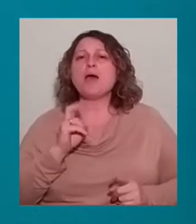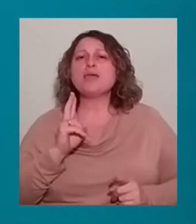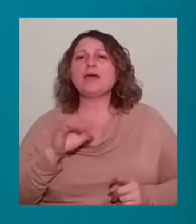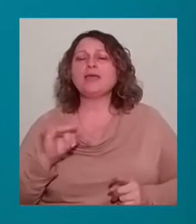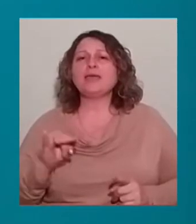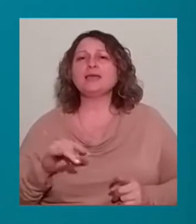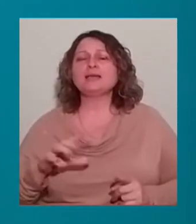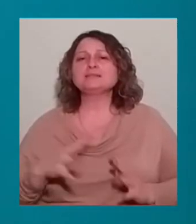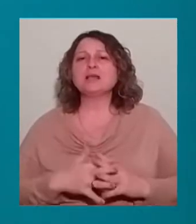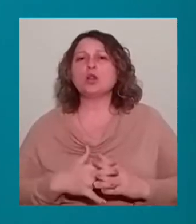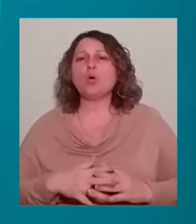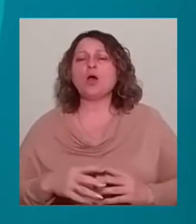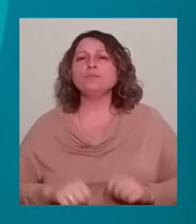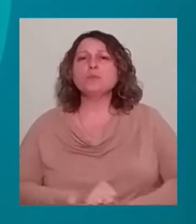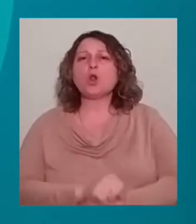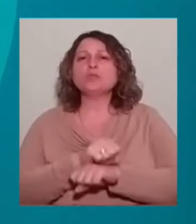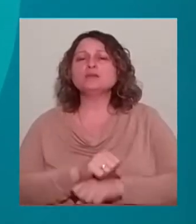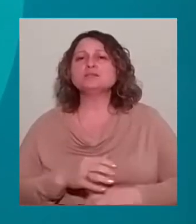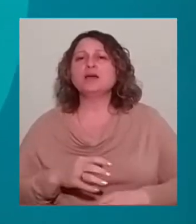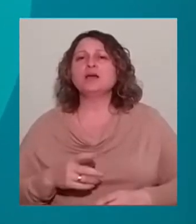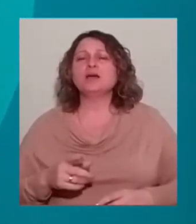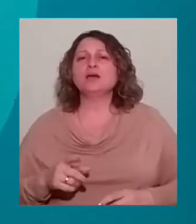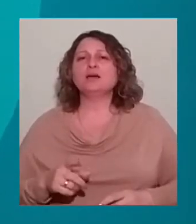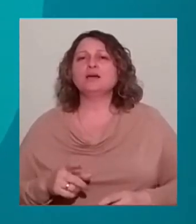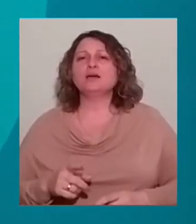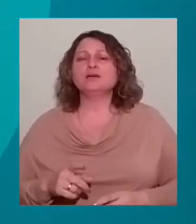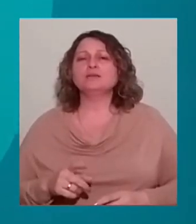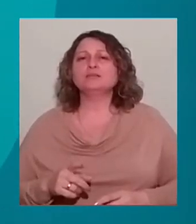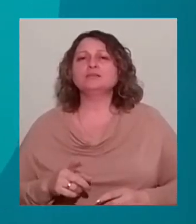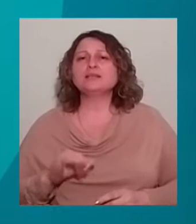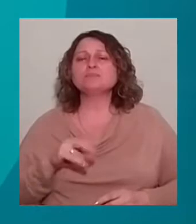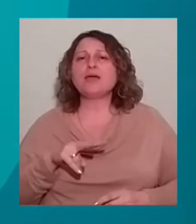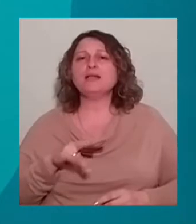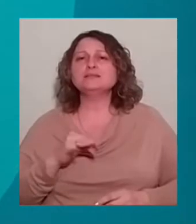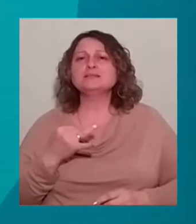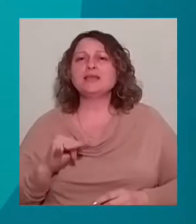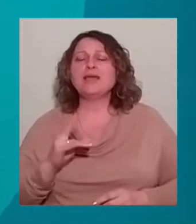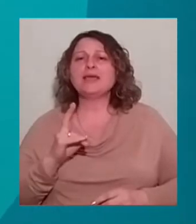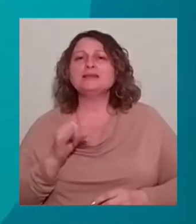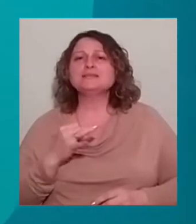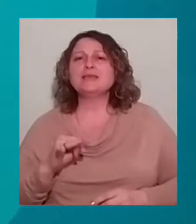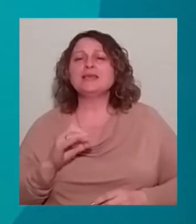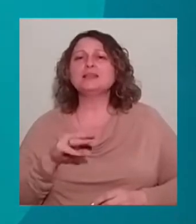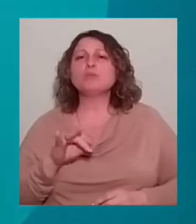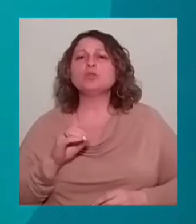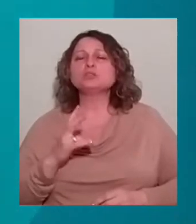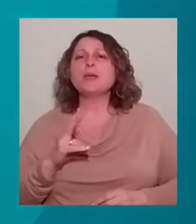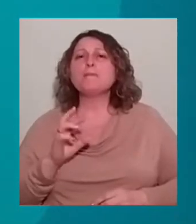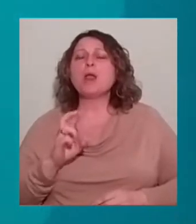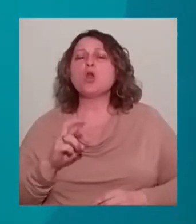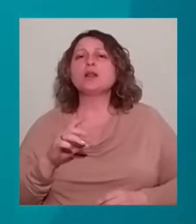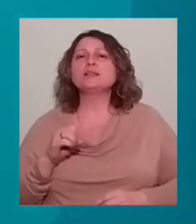Акцію протесту влаштували представники рибодобувних підприємств Ізмаїльського, Кілійського, Татарбунарського та Білгород-Дністровського